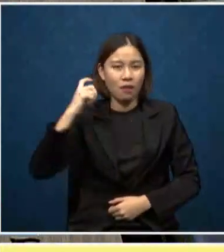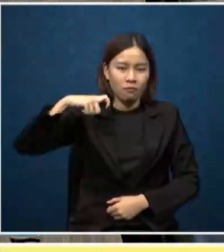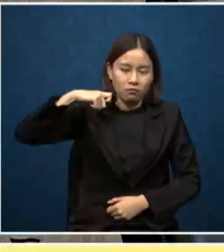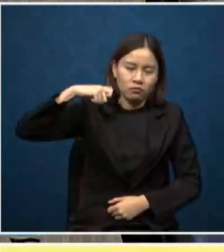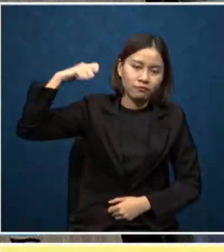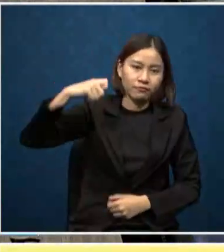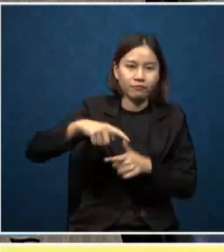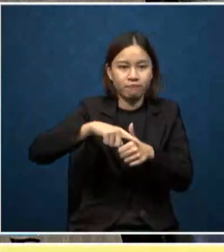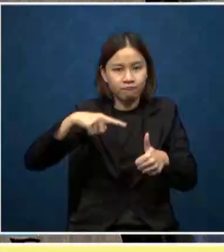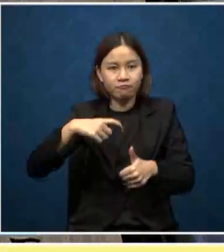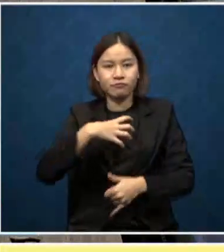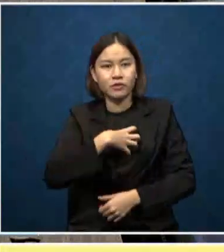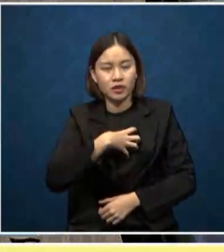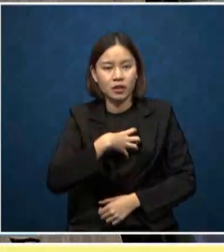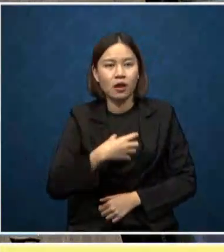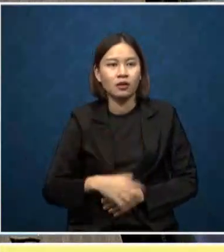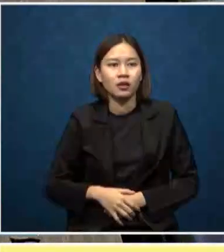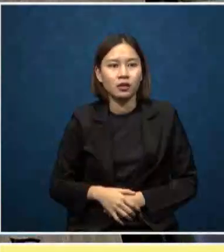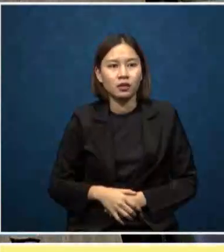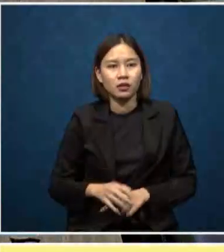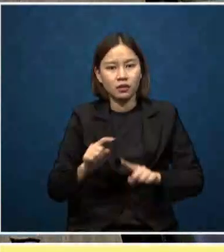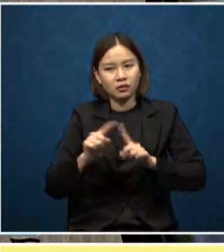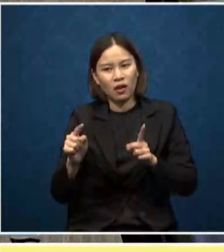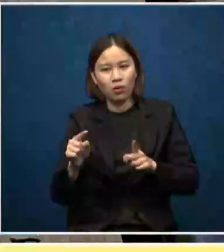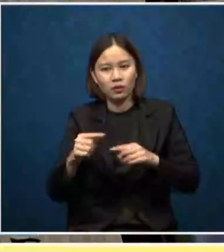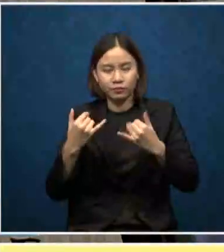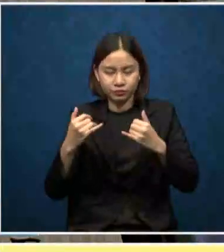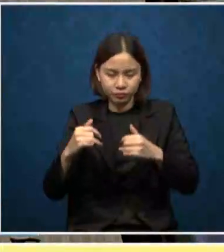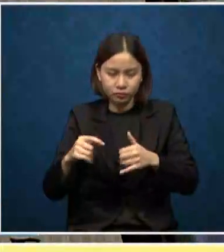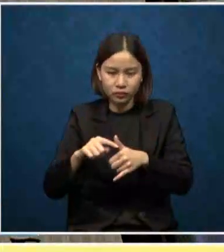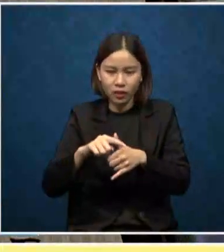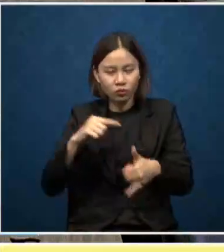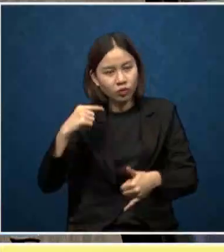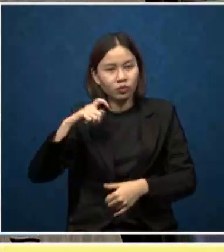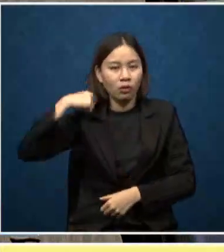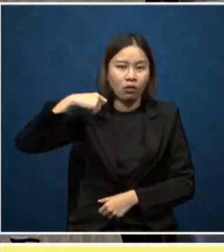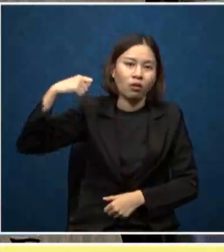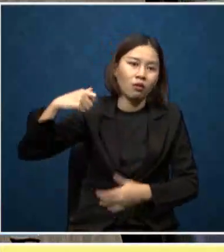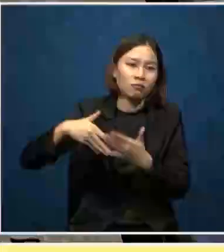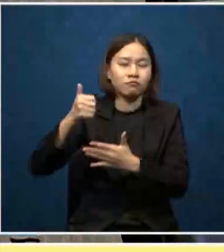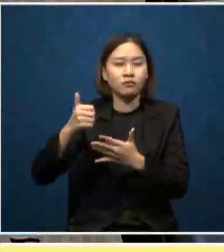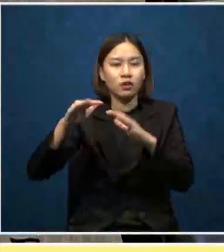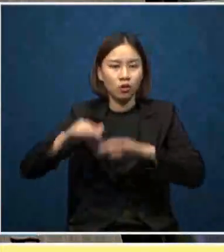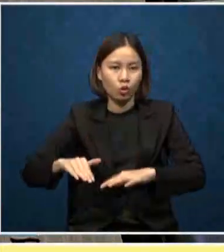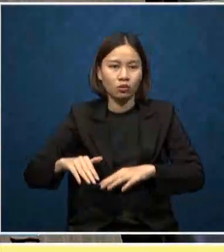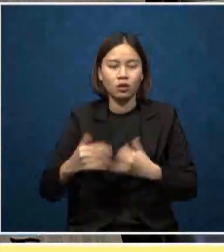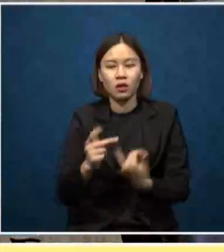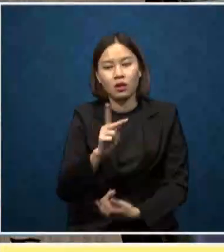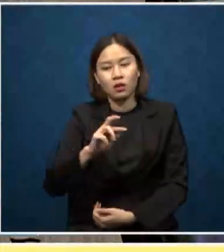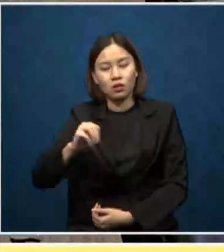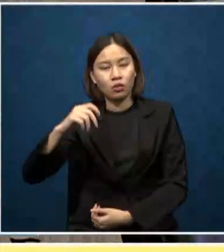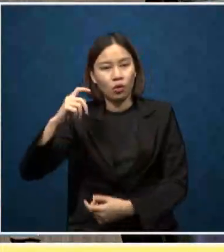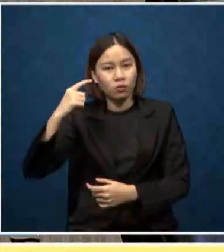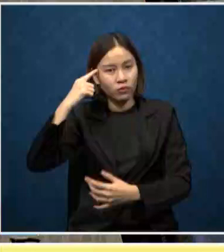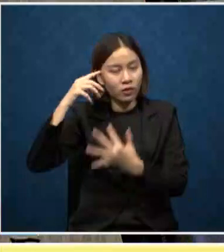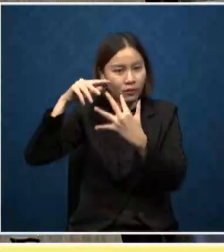สูงขึ้นแต่ว่าอัตราของความสำเร็จนั้นลดน้อยลงอันนี้เรายอมรับแต่แค่นี้ไม่พอเพราะฉะนั้นกรมสุขภาพจิต